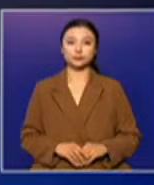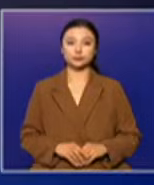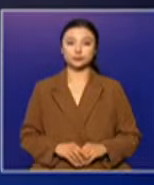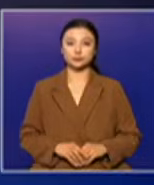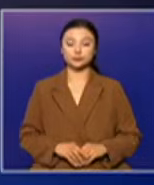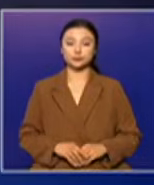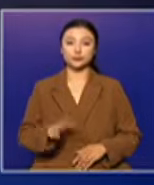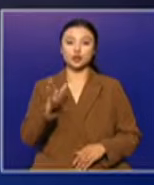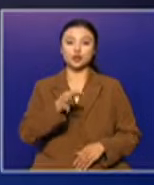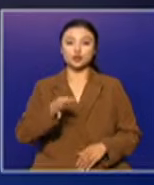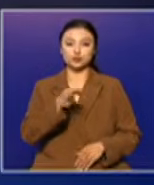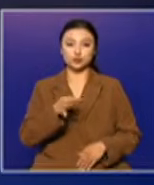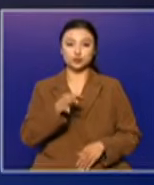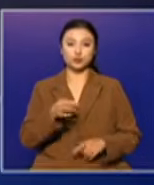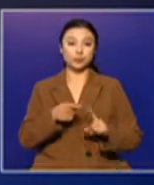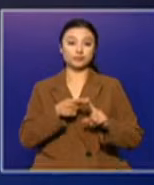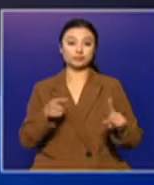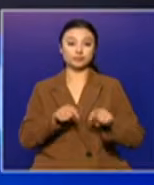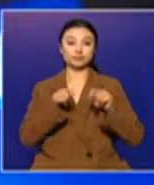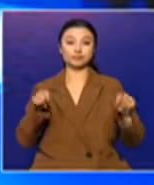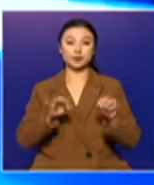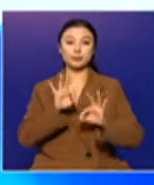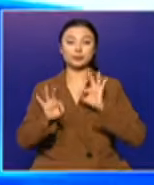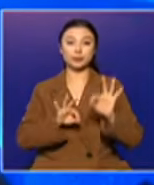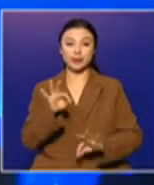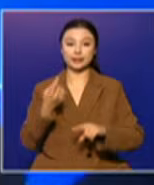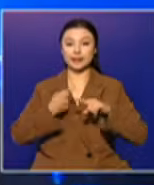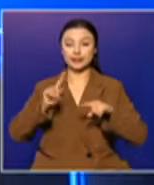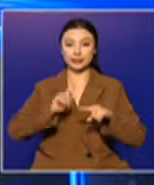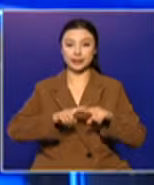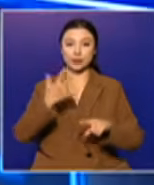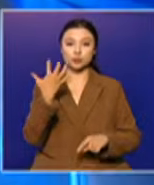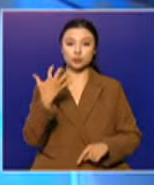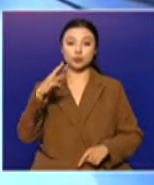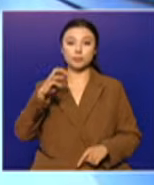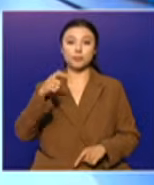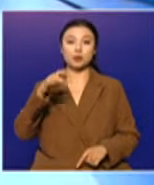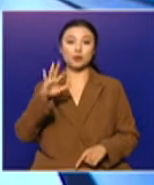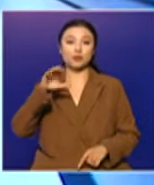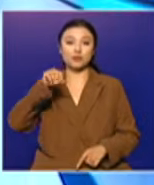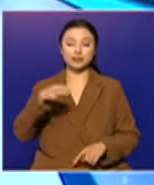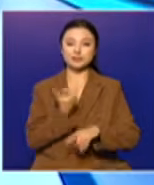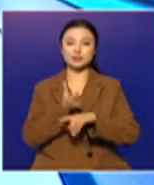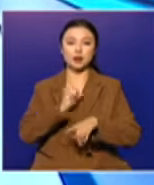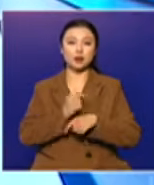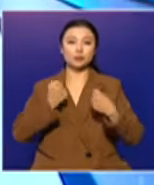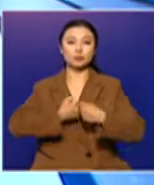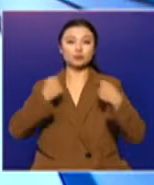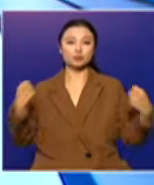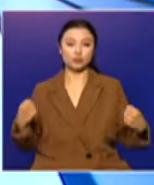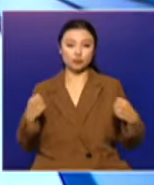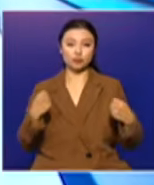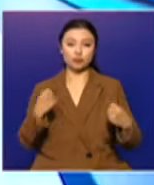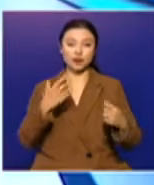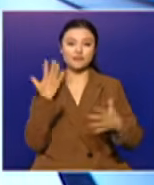Өңірде тың жоба қанат қақты. Осакаров ауданында қуаты 500 мегаватт болатын елдегі ең ірі жел электр станциясының